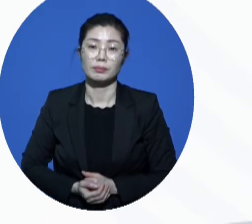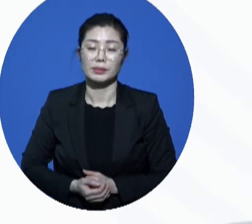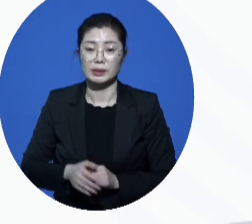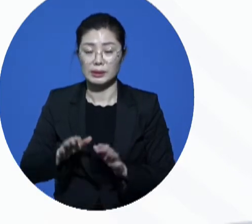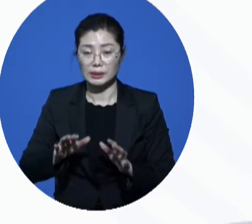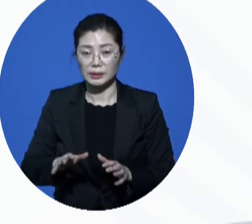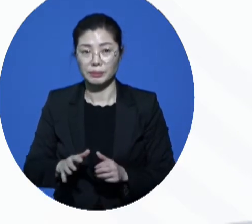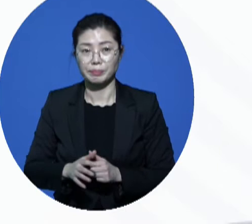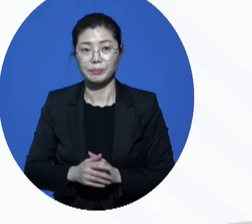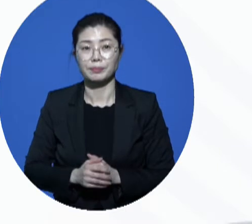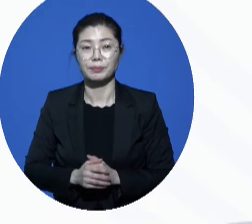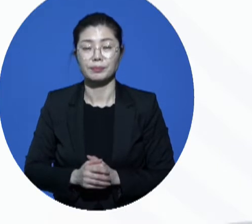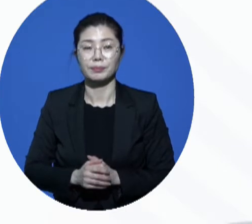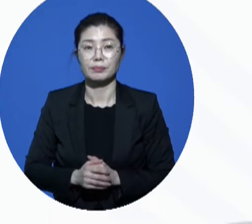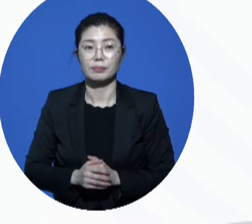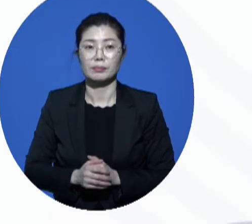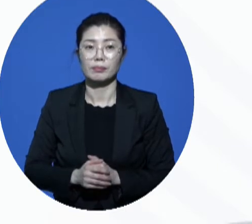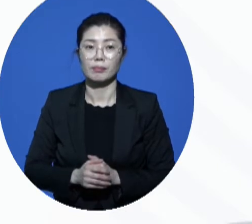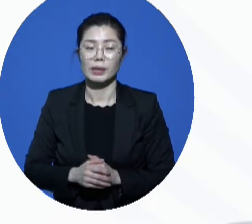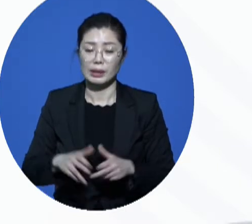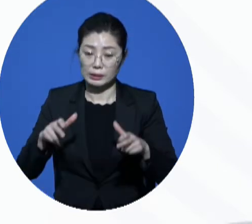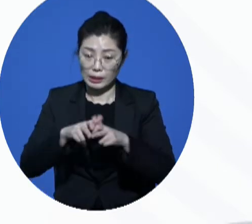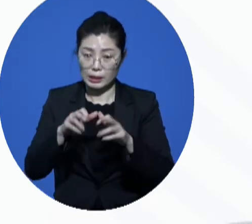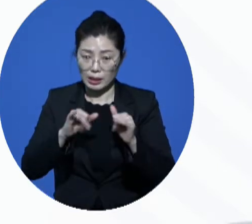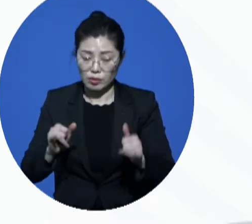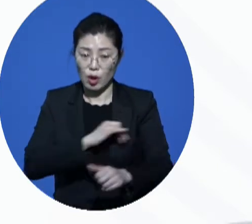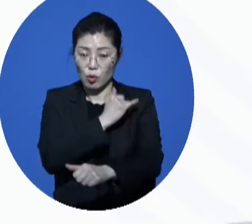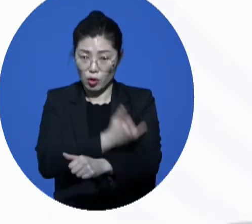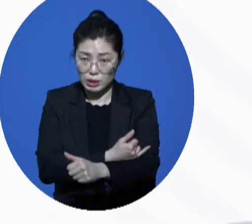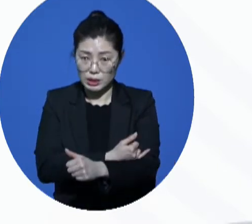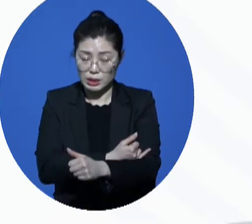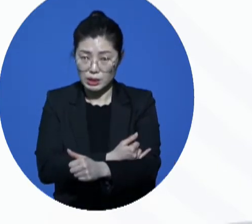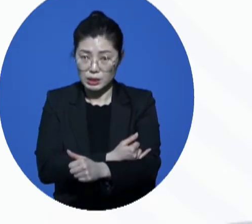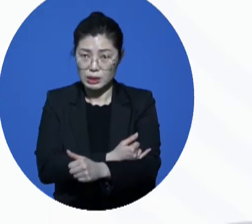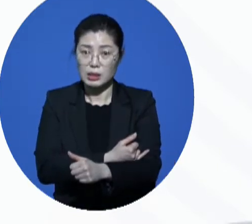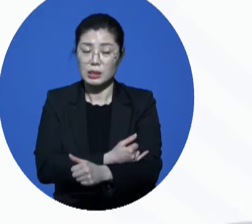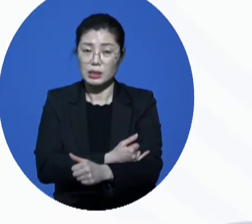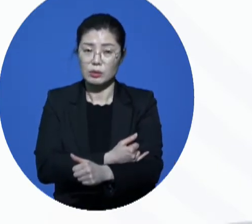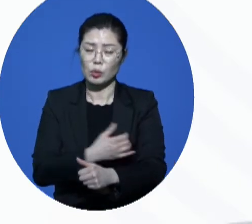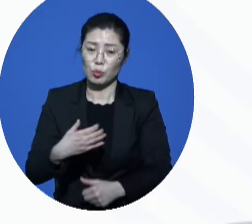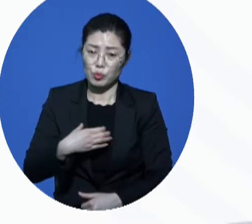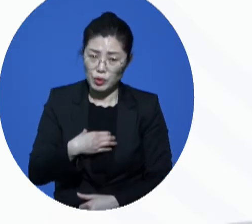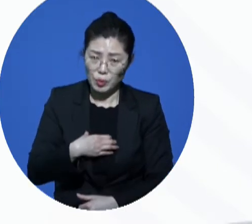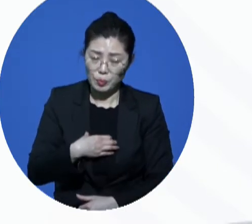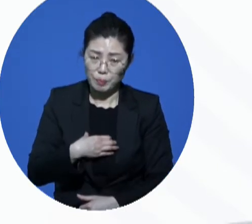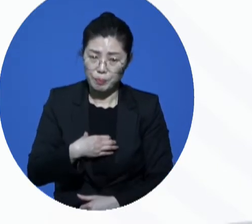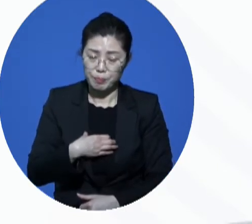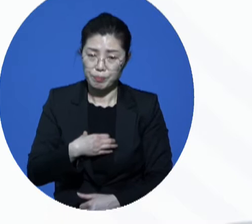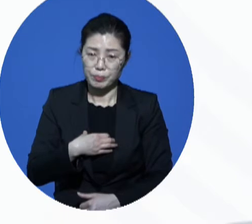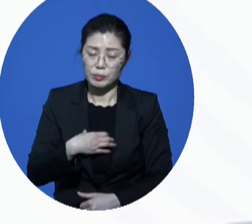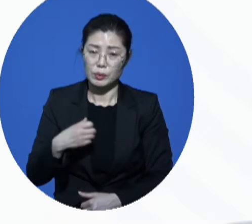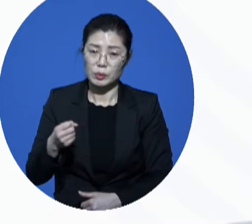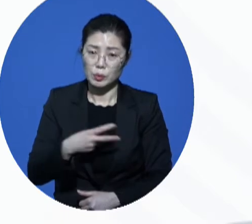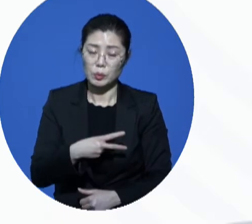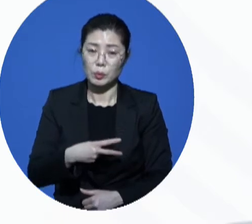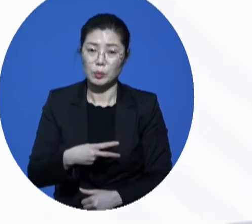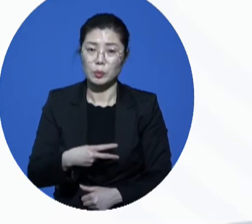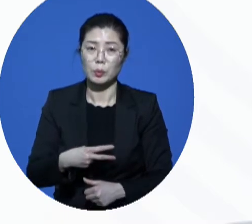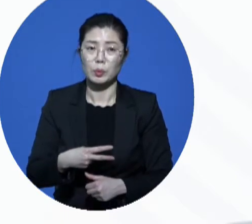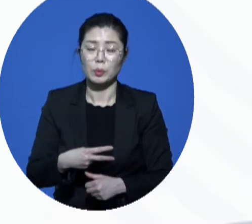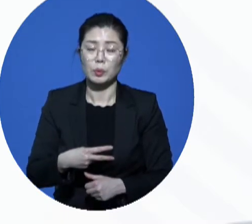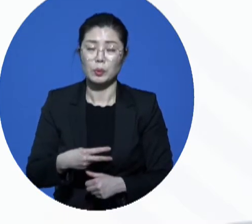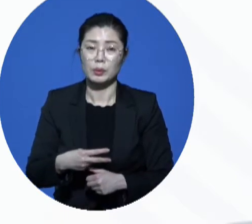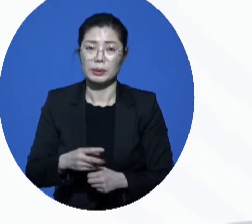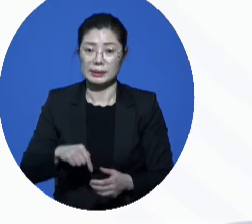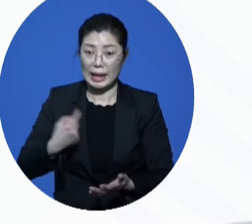강조한 바가 있습니다. 이것은 유엔 장애인 권리 협약, 공간권, 위험 상황과 인도적 차원의 인권 차원의 긴급